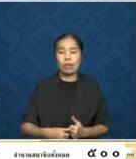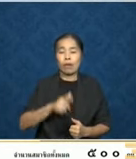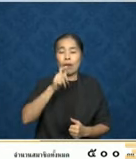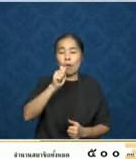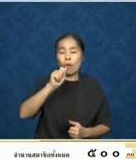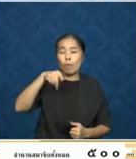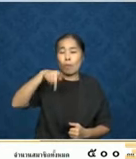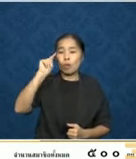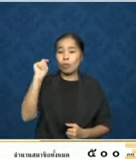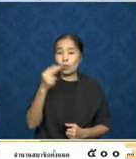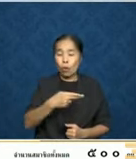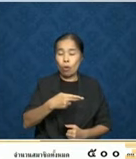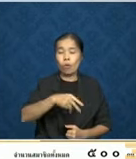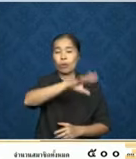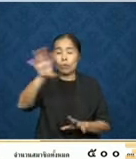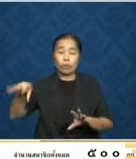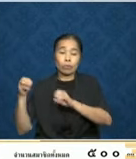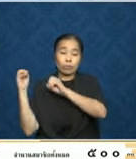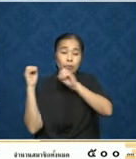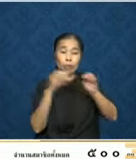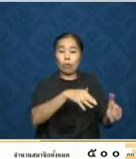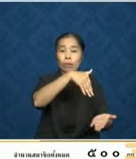ตนำขยะมากำจัดที่นี่ครับ